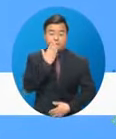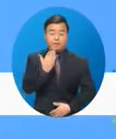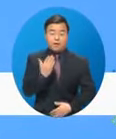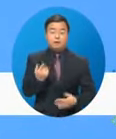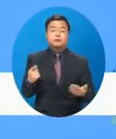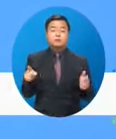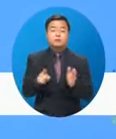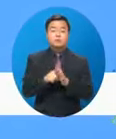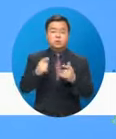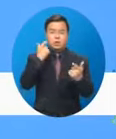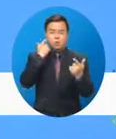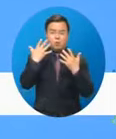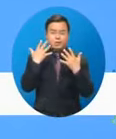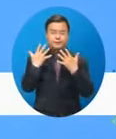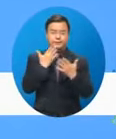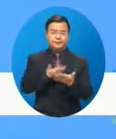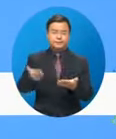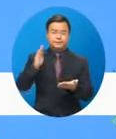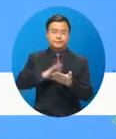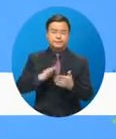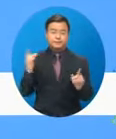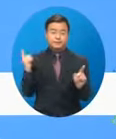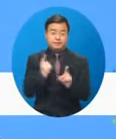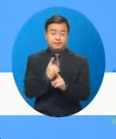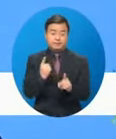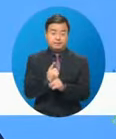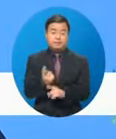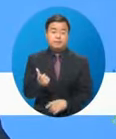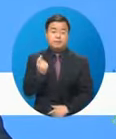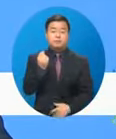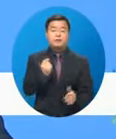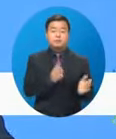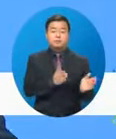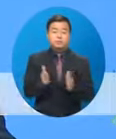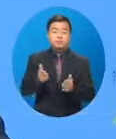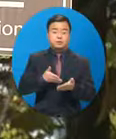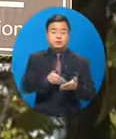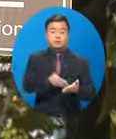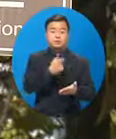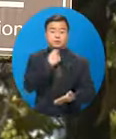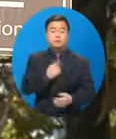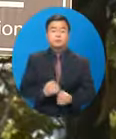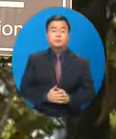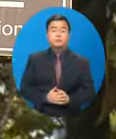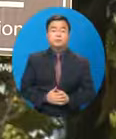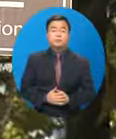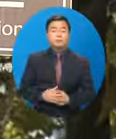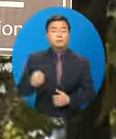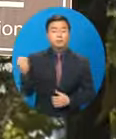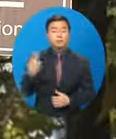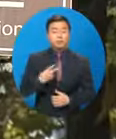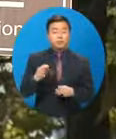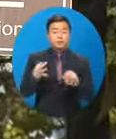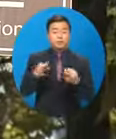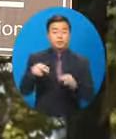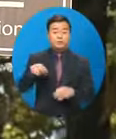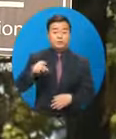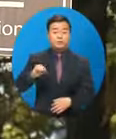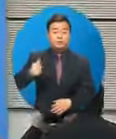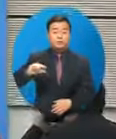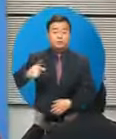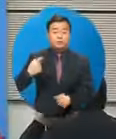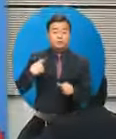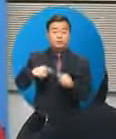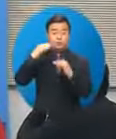확실한 개선책을 조속한 시일 내에 마련 제안하겠습니다. 한편 김성훈